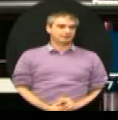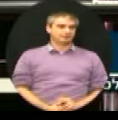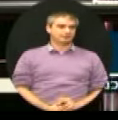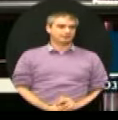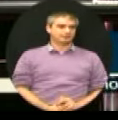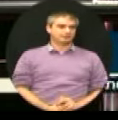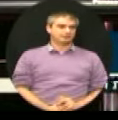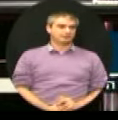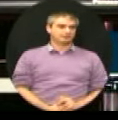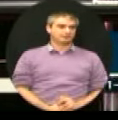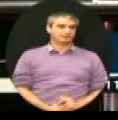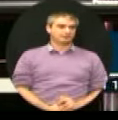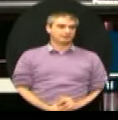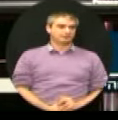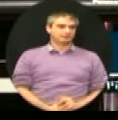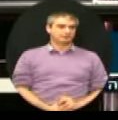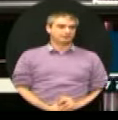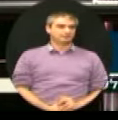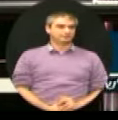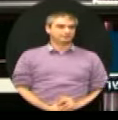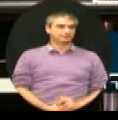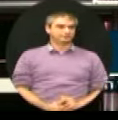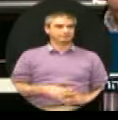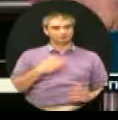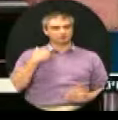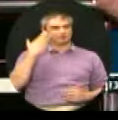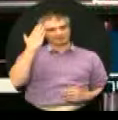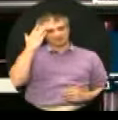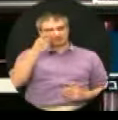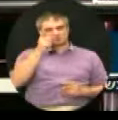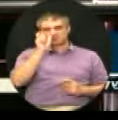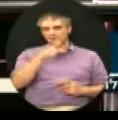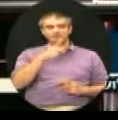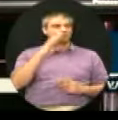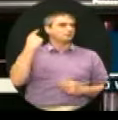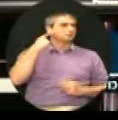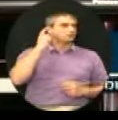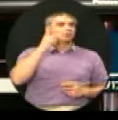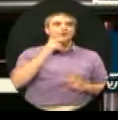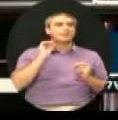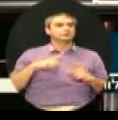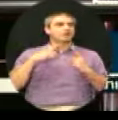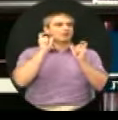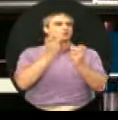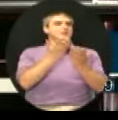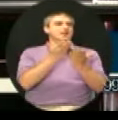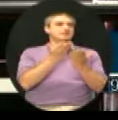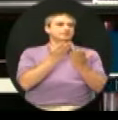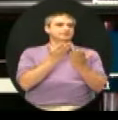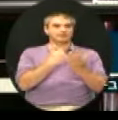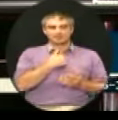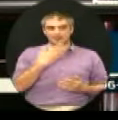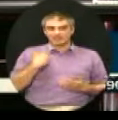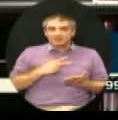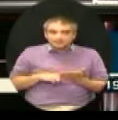ושם יכולנו להכיר את האיש שכולם היום מדברים, ששמעו, שידעו, חיינו את האיש הזה. לי